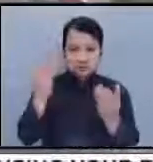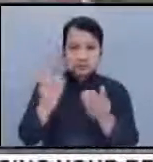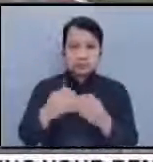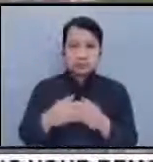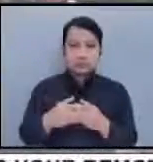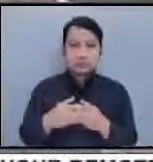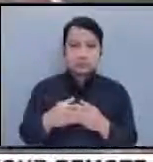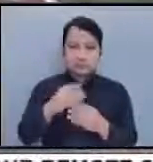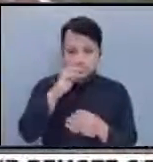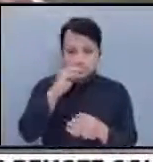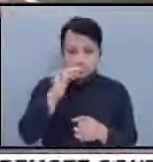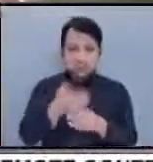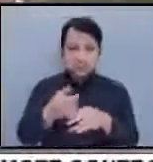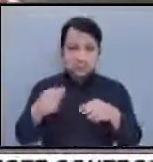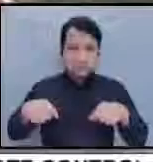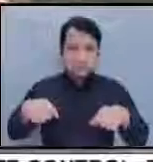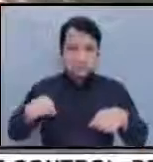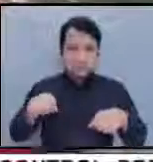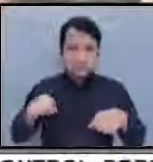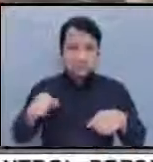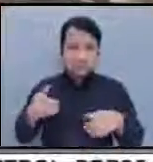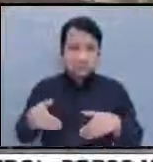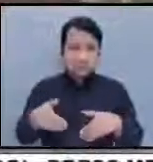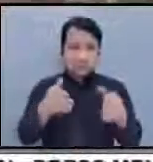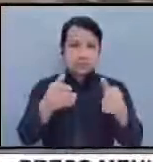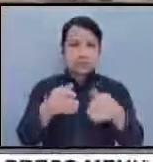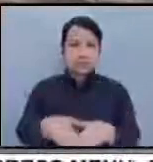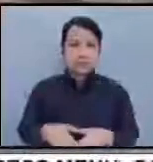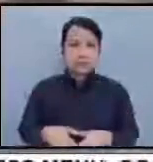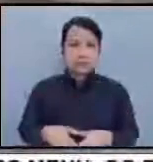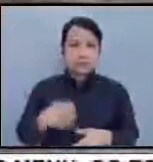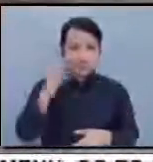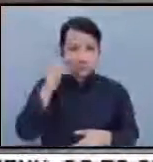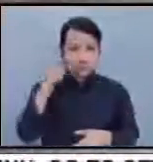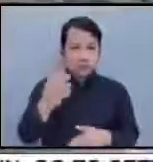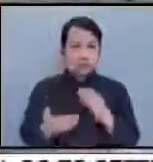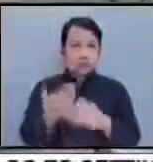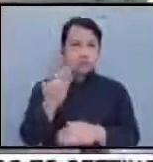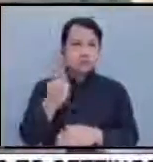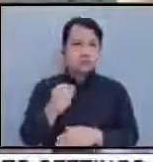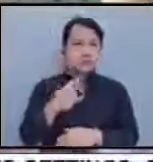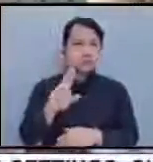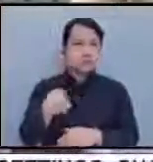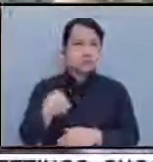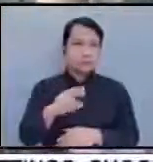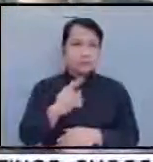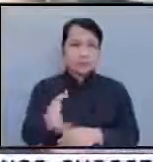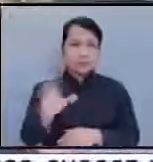sa existing bicycle lane. Rod Lagusad, para sa Morning Show ng Bayan, Rise and Shine Pilipinas.